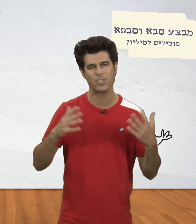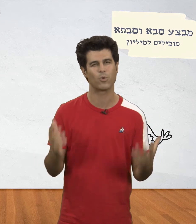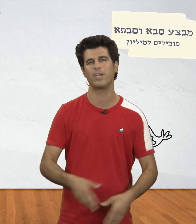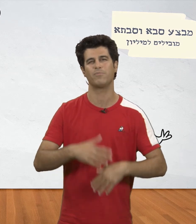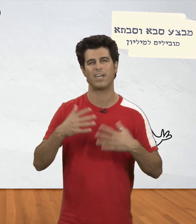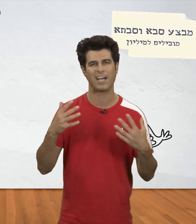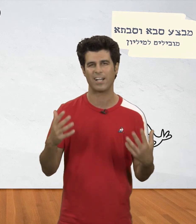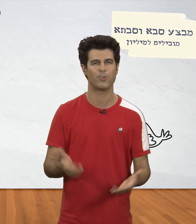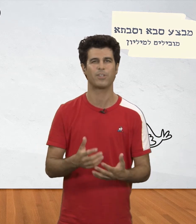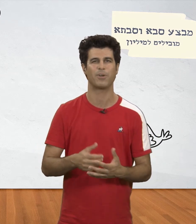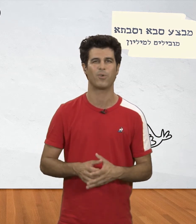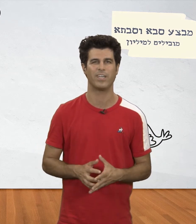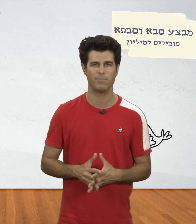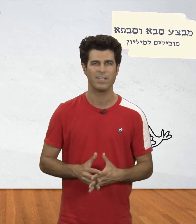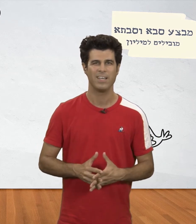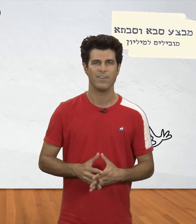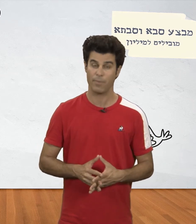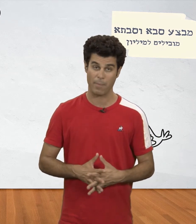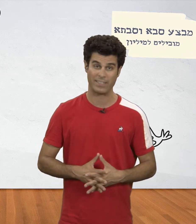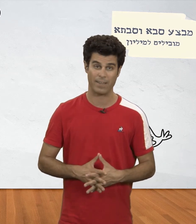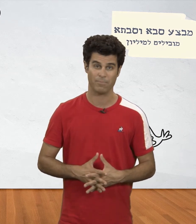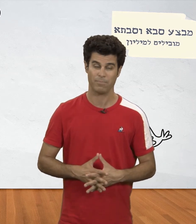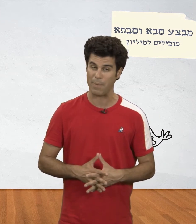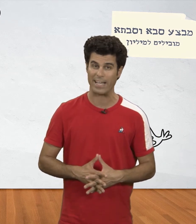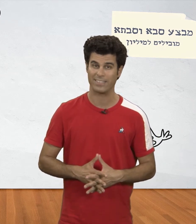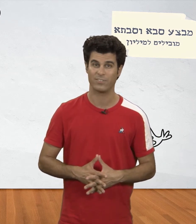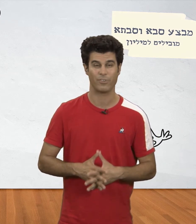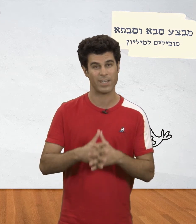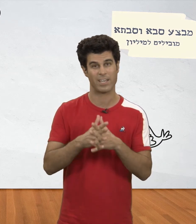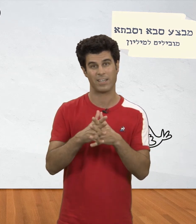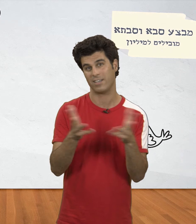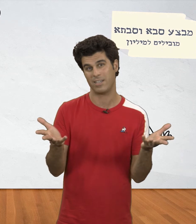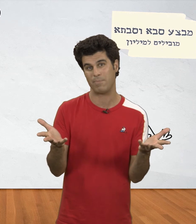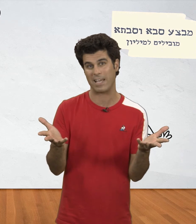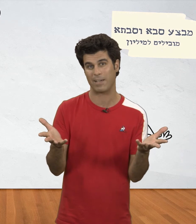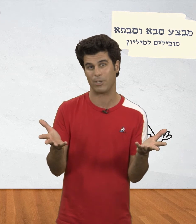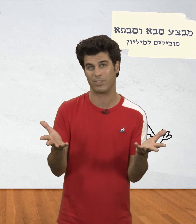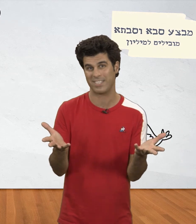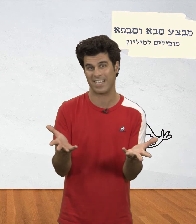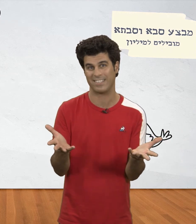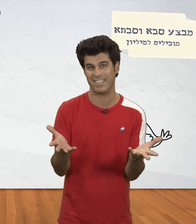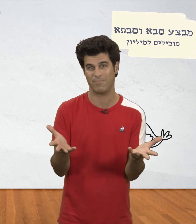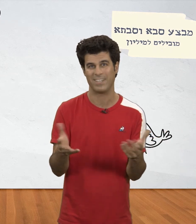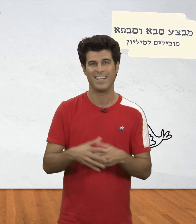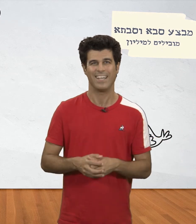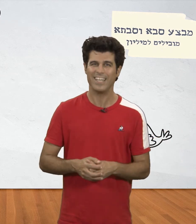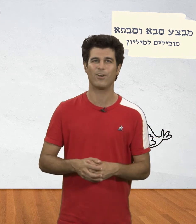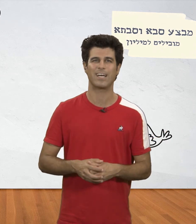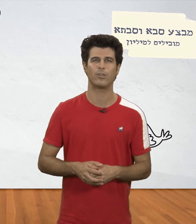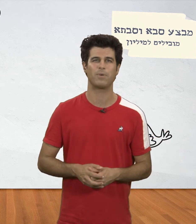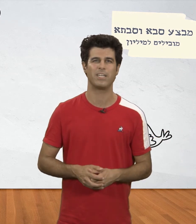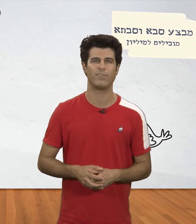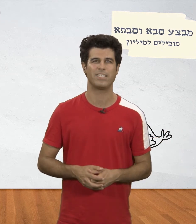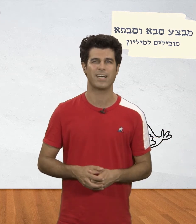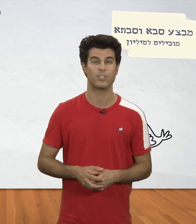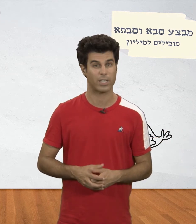על הציורים ועל הרעיונות המקוריים. ואם גם אתם בבית, ואם בא לכם להיות יצירתיים, הנה עוד